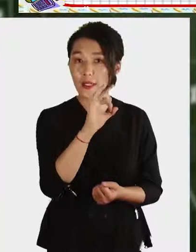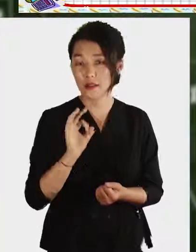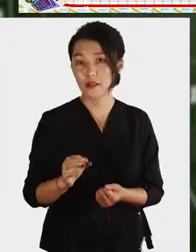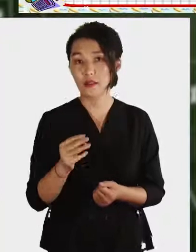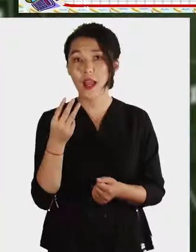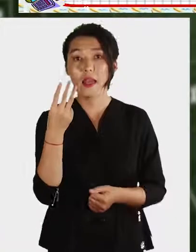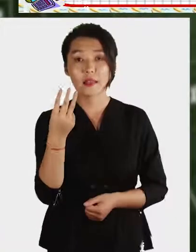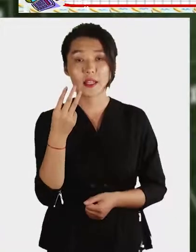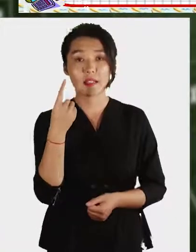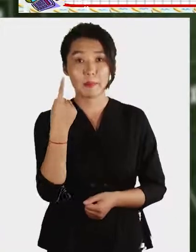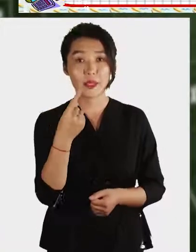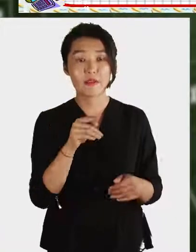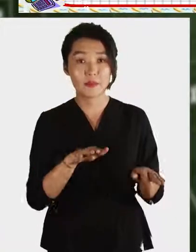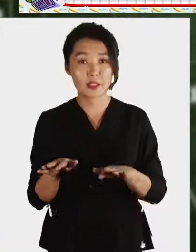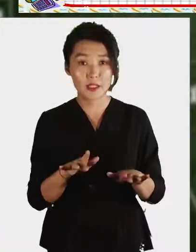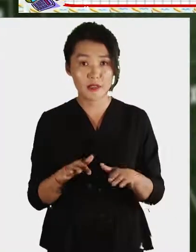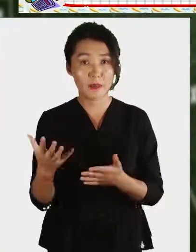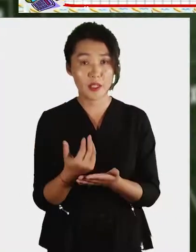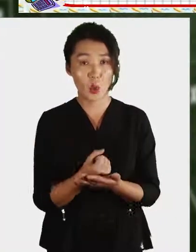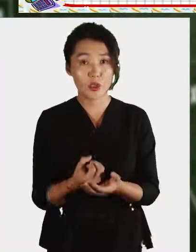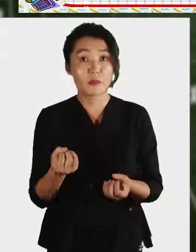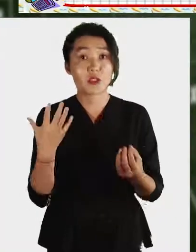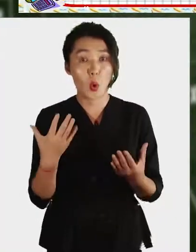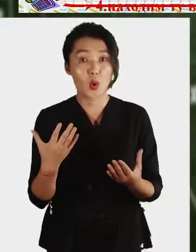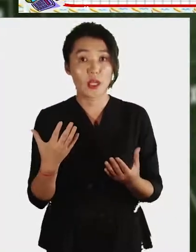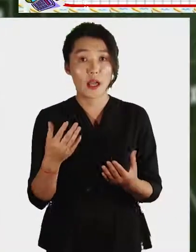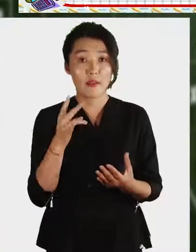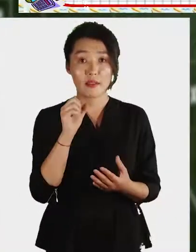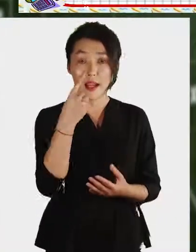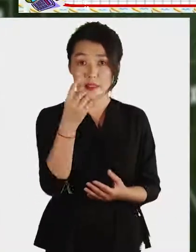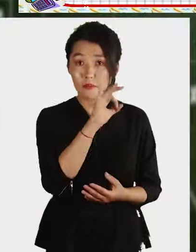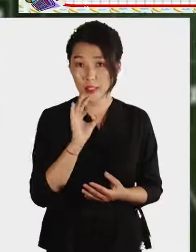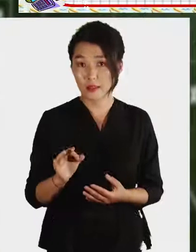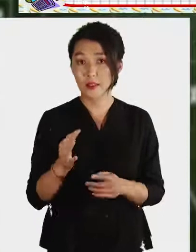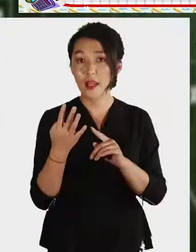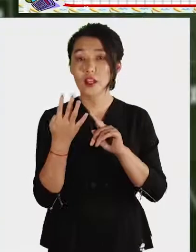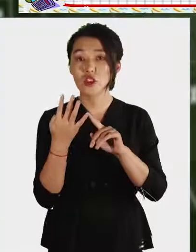Третье. Первым действием находим, сколько приходится на 1%. И